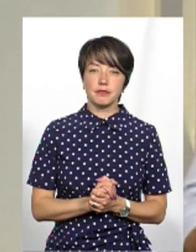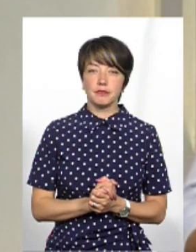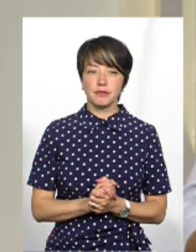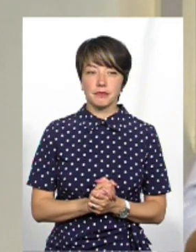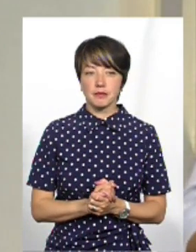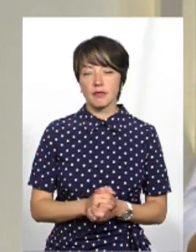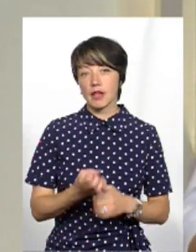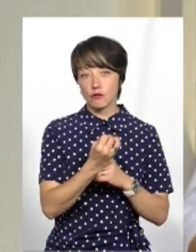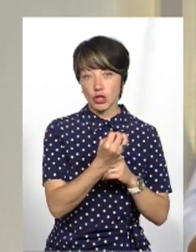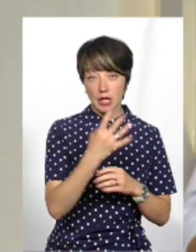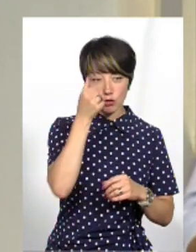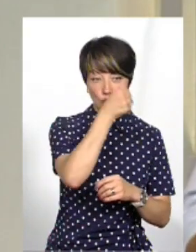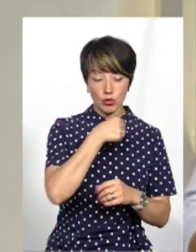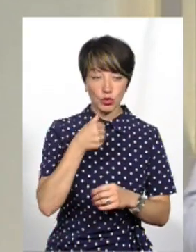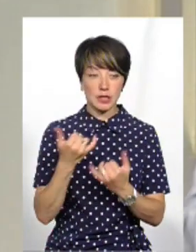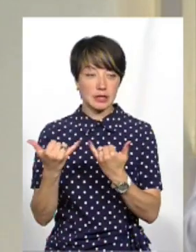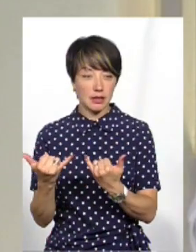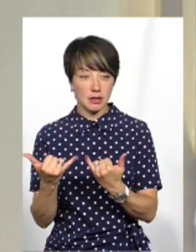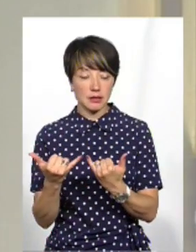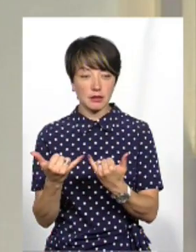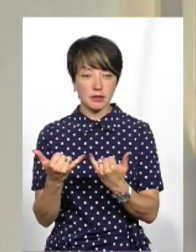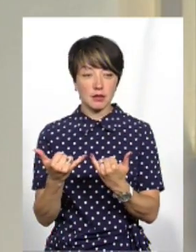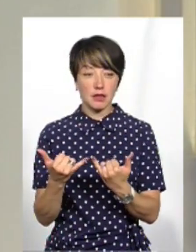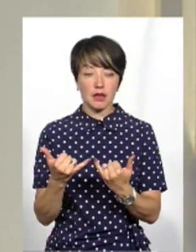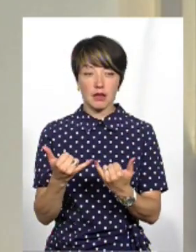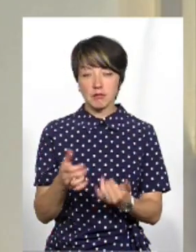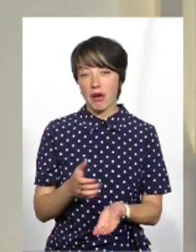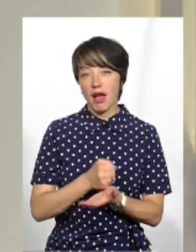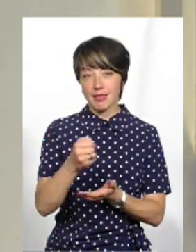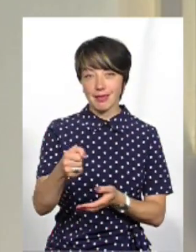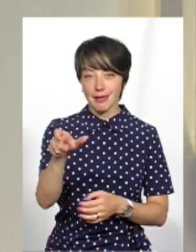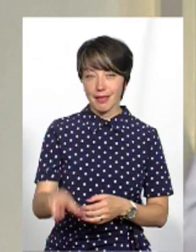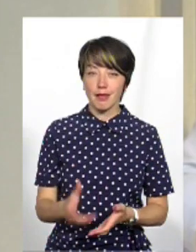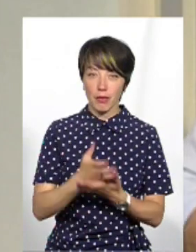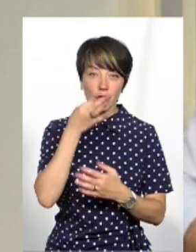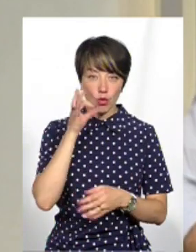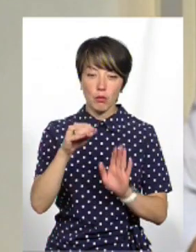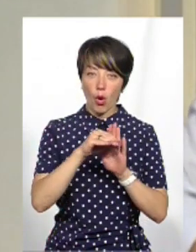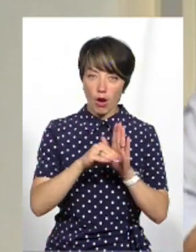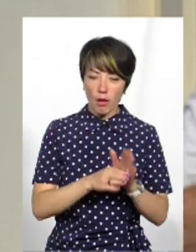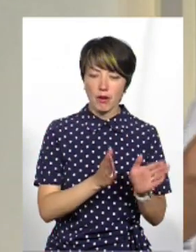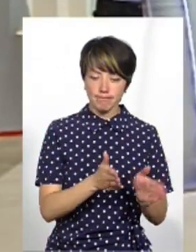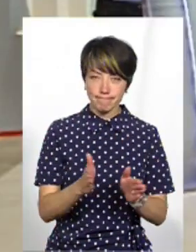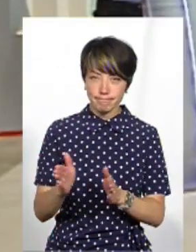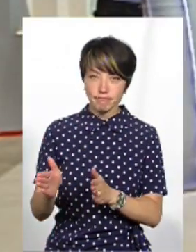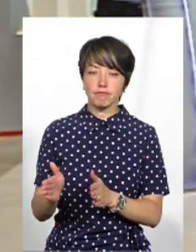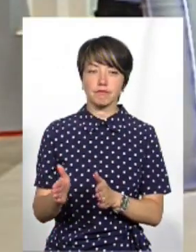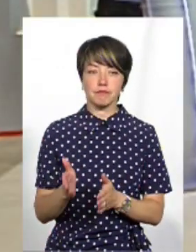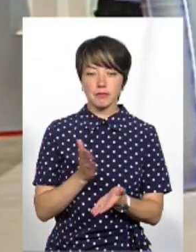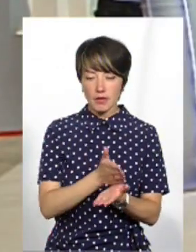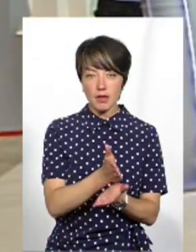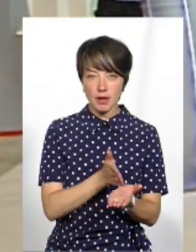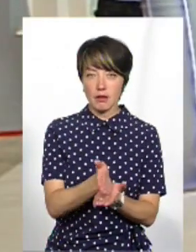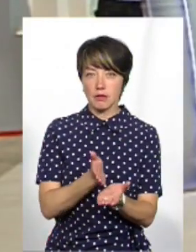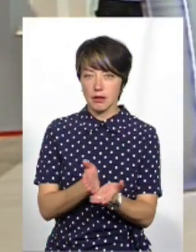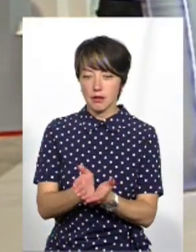Але видно, що в 2014 році, що зараз, що він кандидат з досвідом, тобто програма більш-менш структурована, якось хоча б є